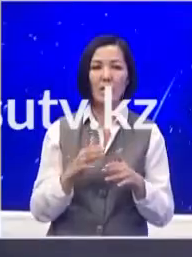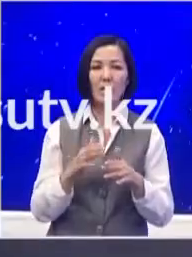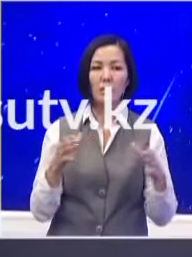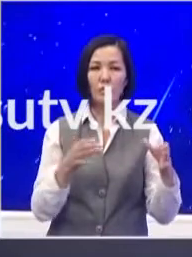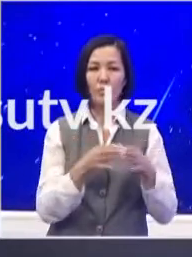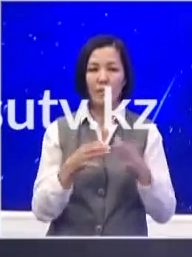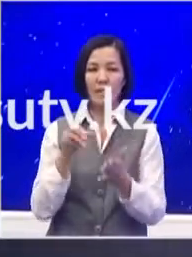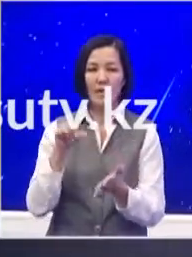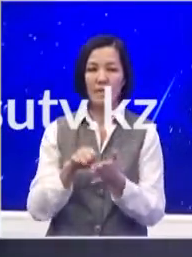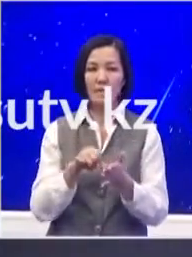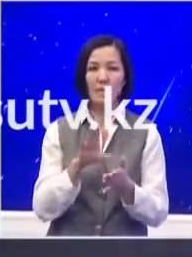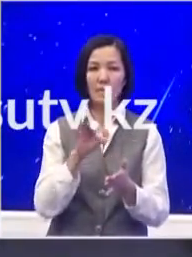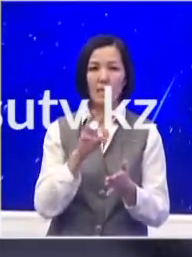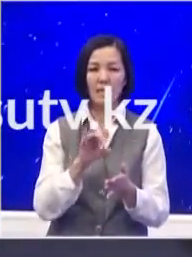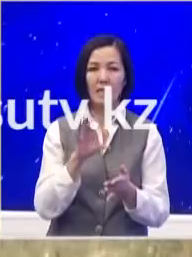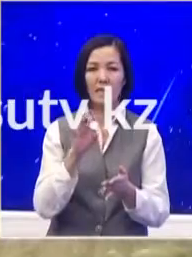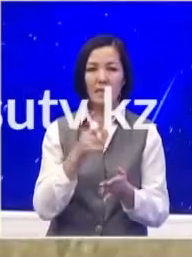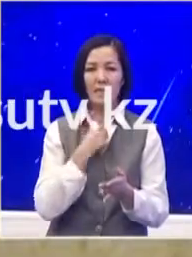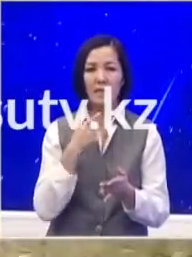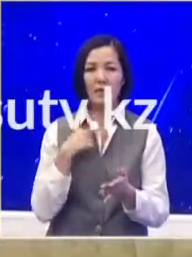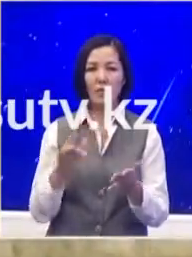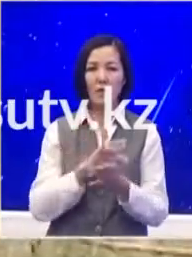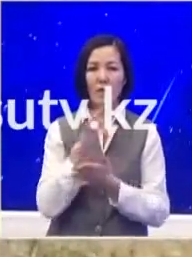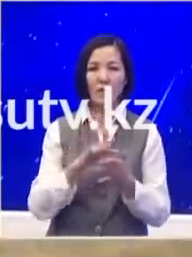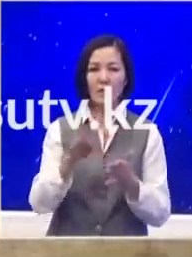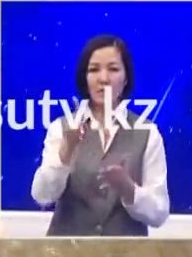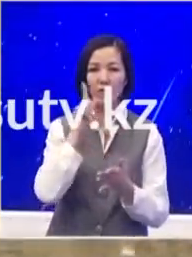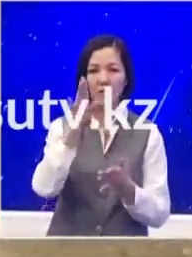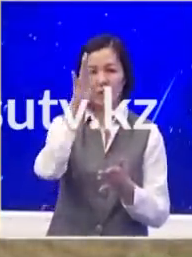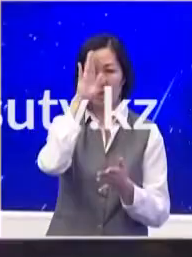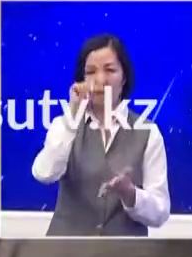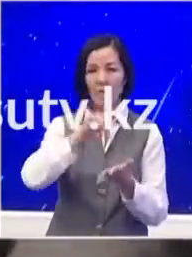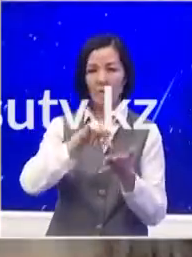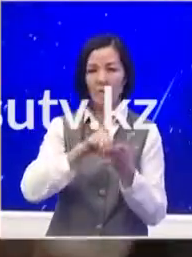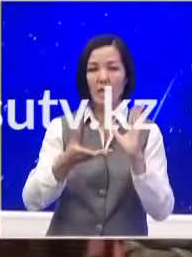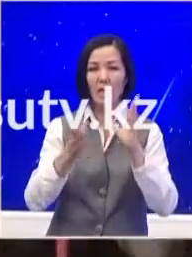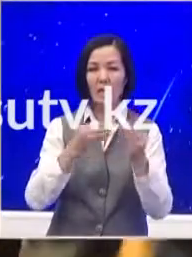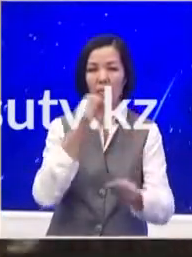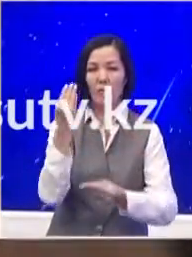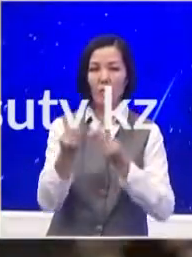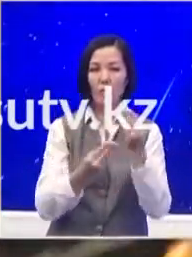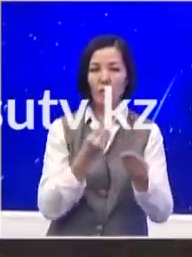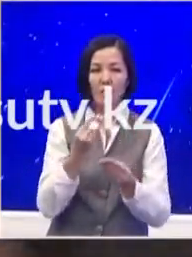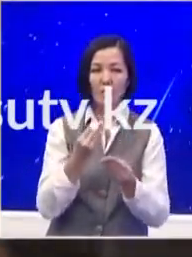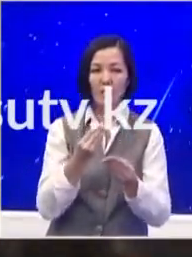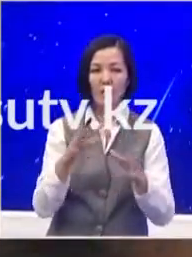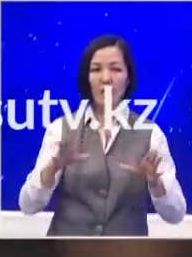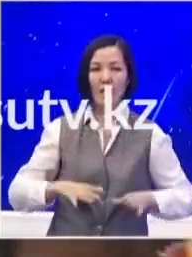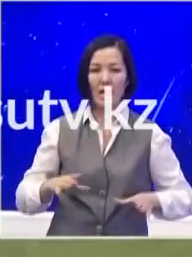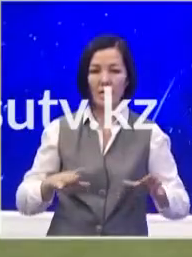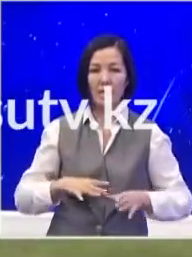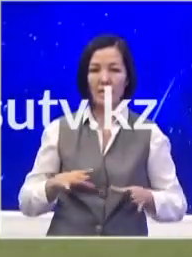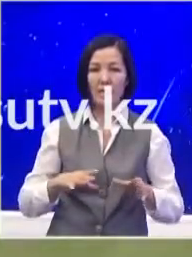Сарқан Ескелді аймағы мен Талдықорған қаласының да білікті жігіттері қатысты. Жалпы көкпар болғандықтан болсында аттың бабы